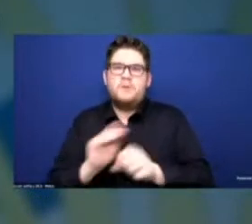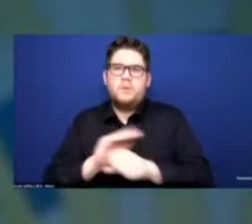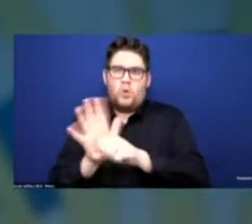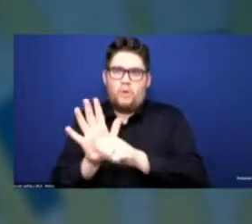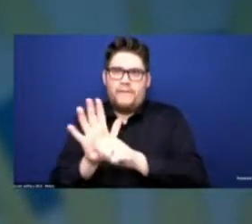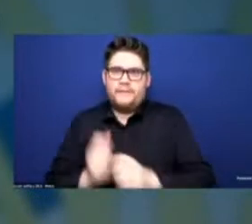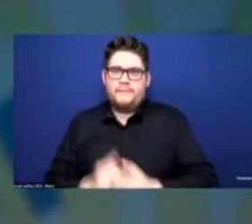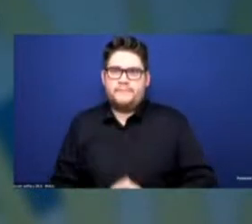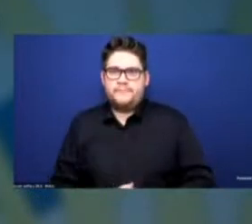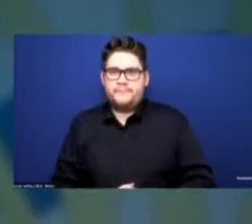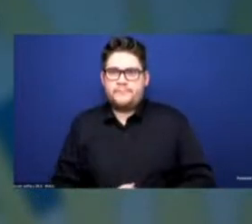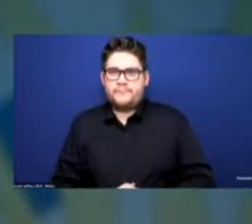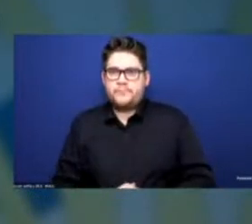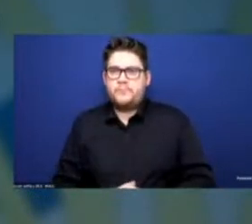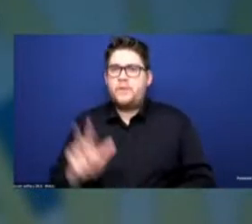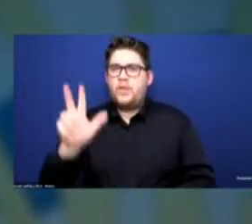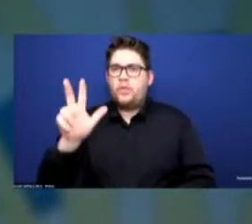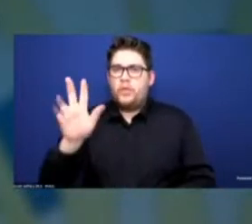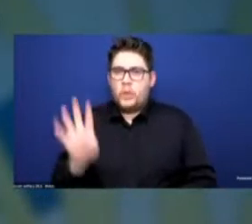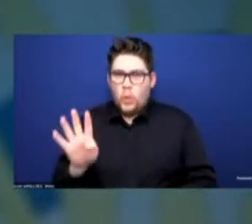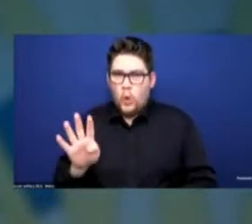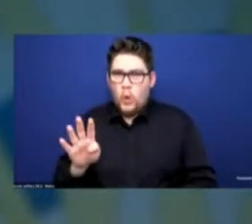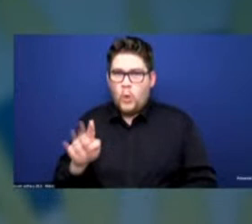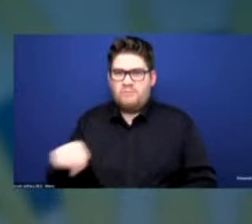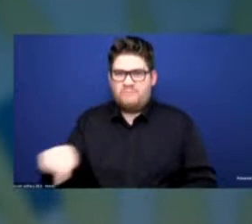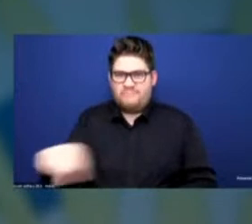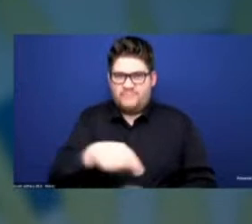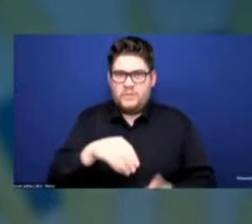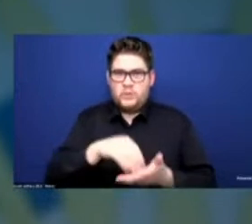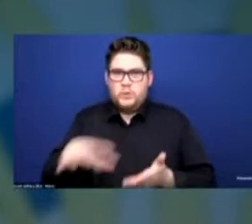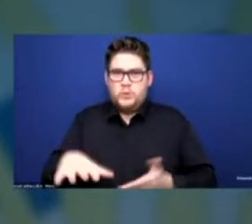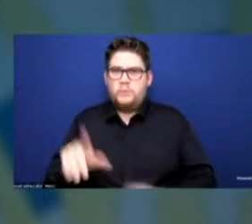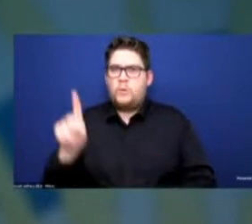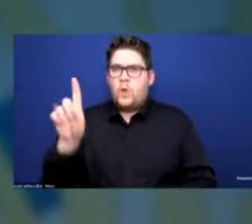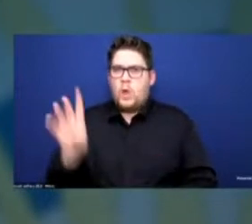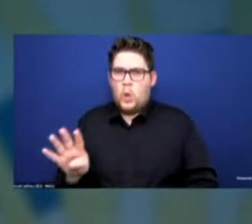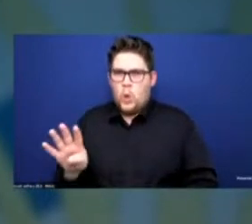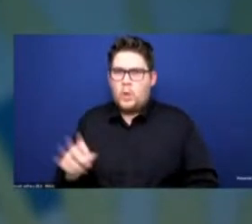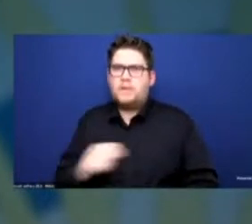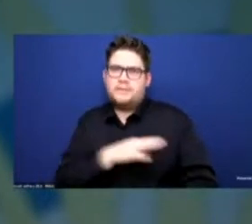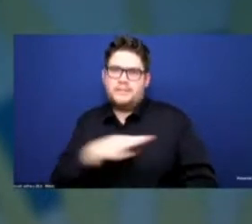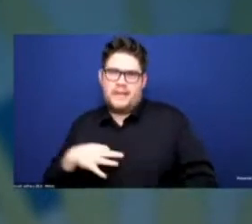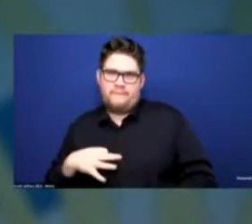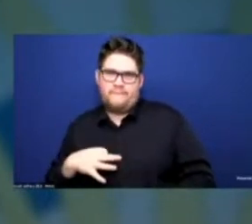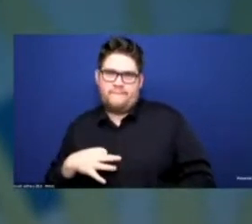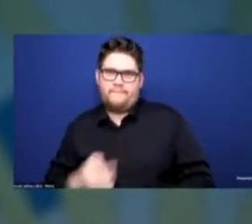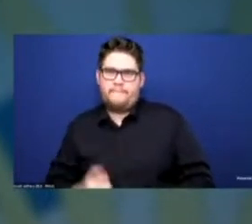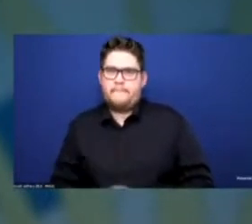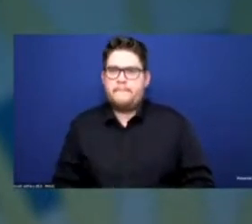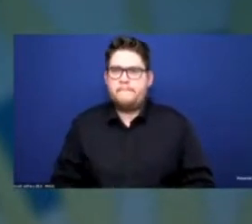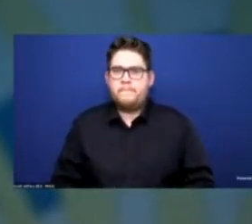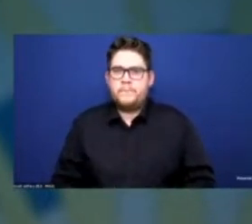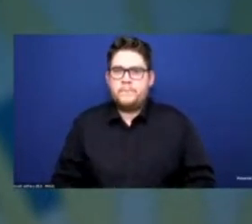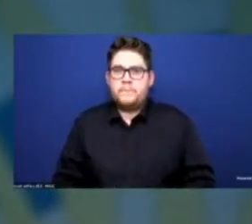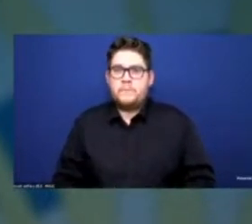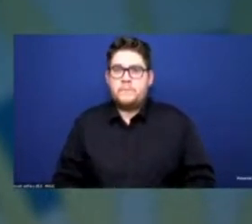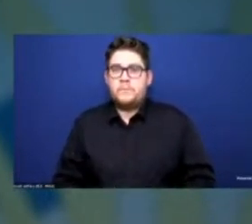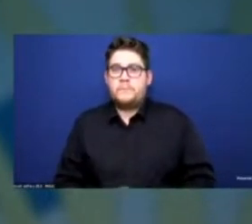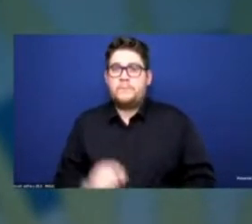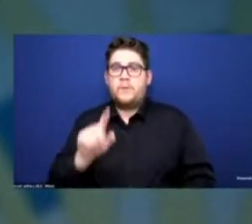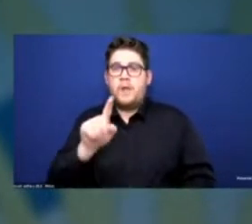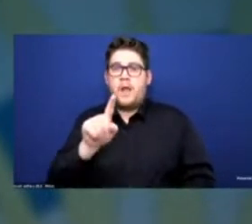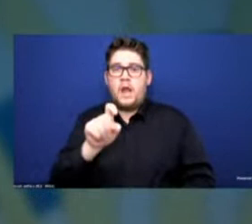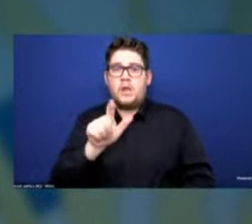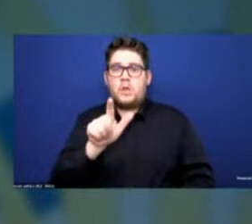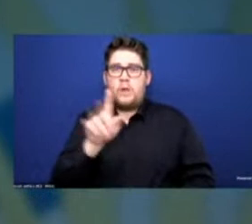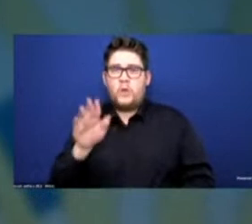就是沿岸卫生局是8746例，但是呢总个人口是124000教